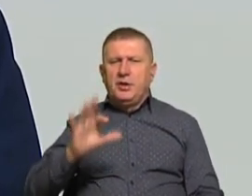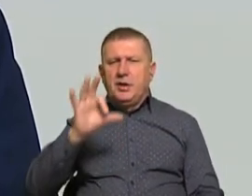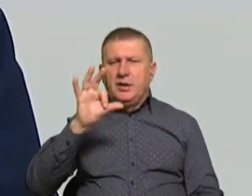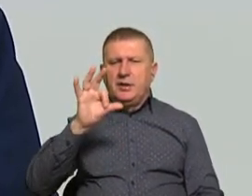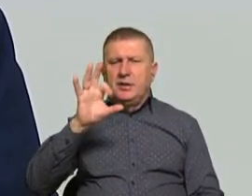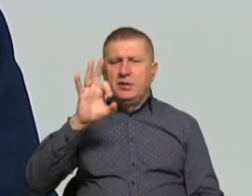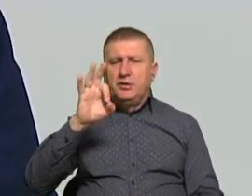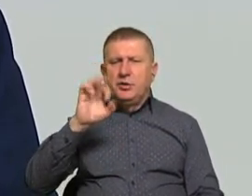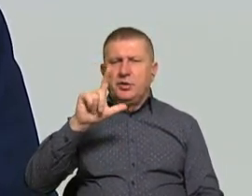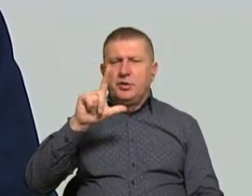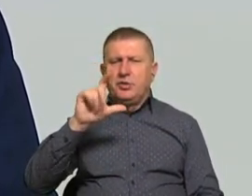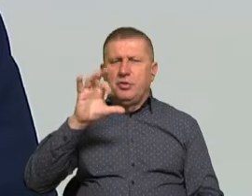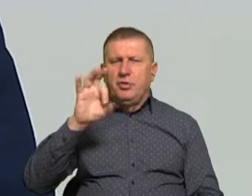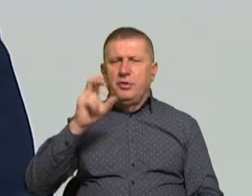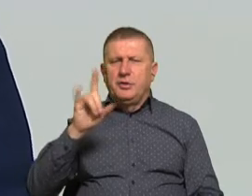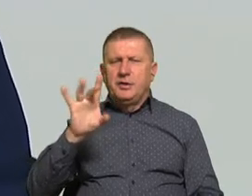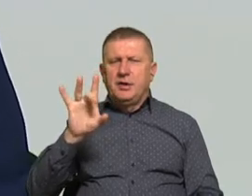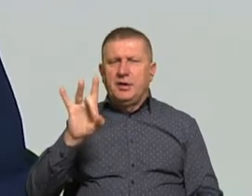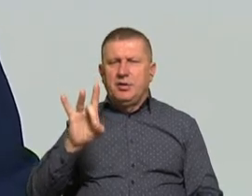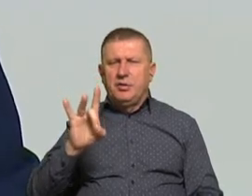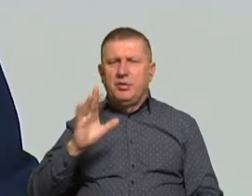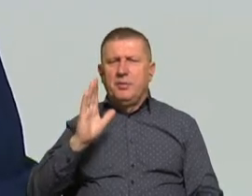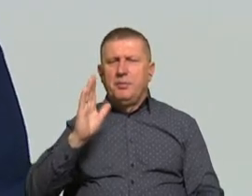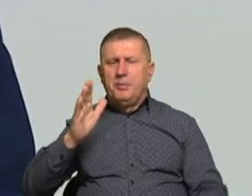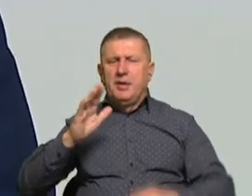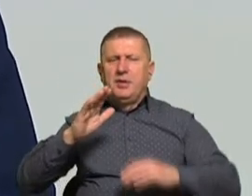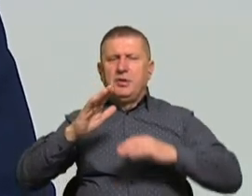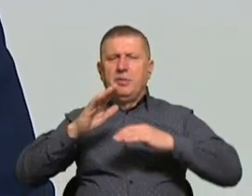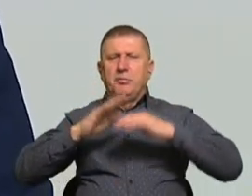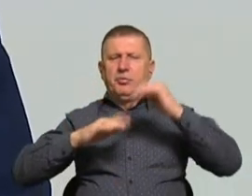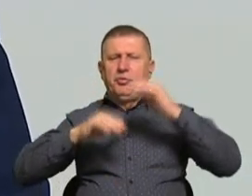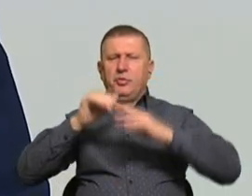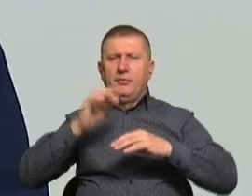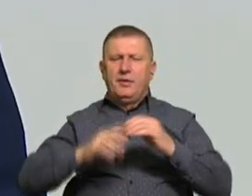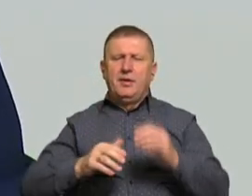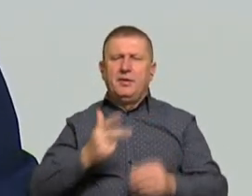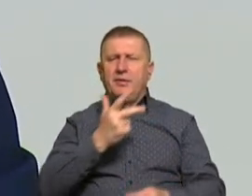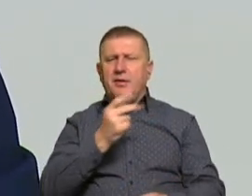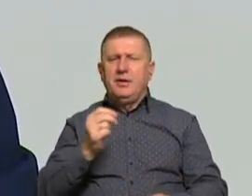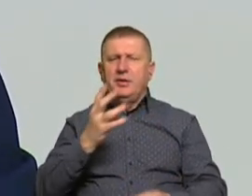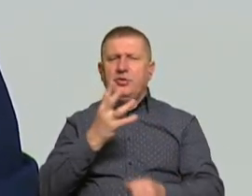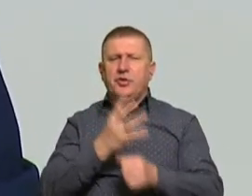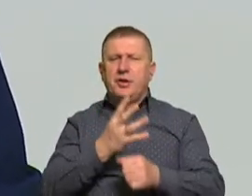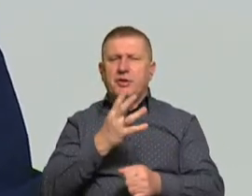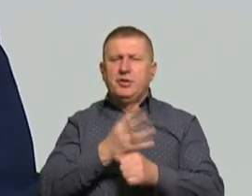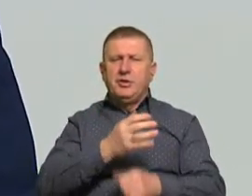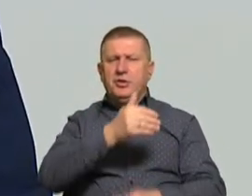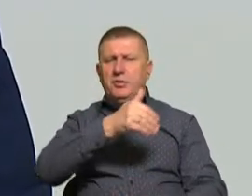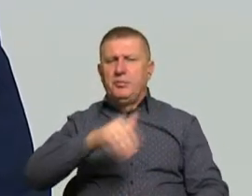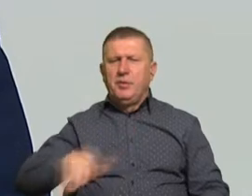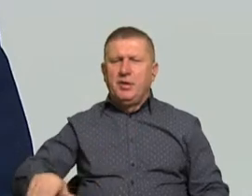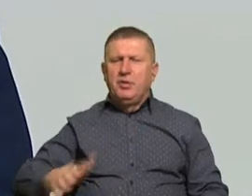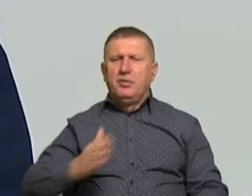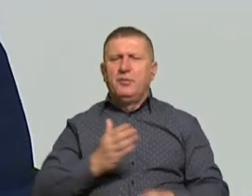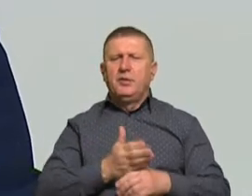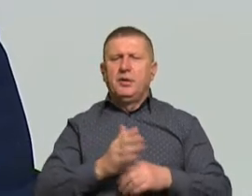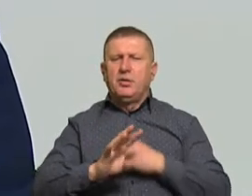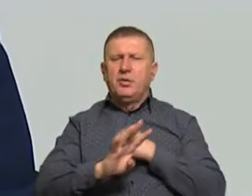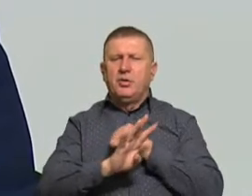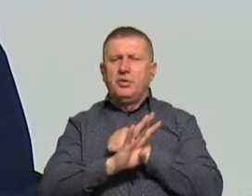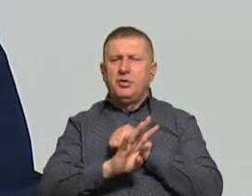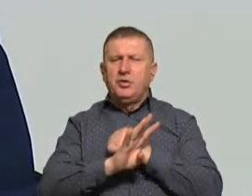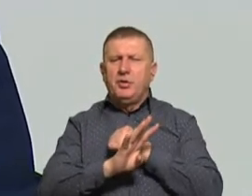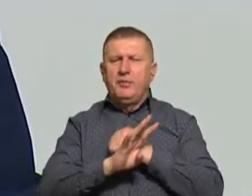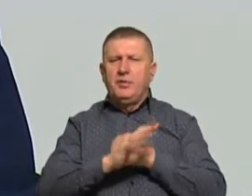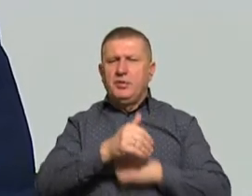Solskiego i ono będzie skończone. I panie pośle, nie kosztuje 40 milionów, tylko ponad 90. Pomylił się pan.